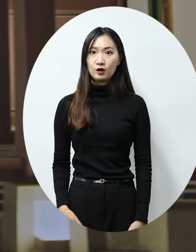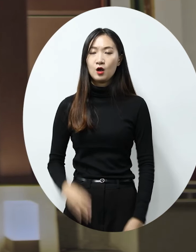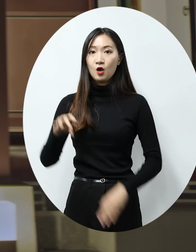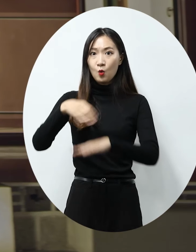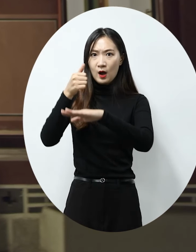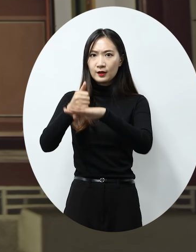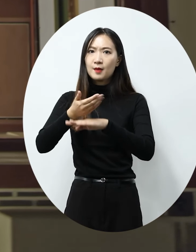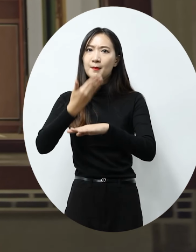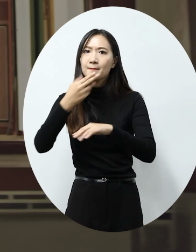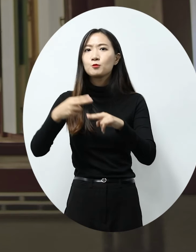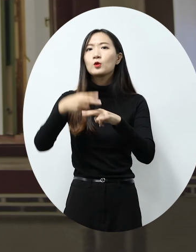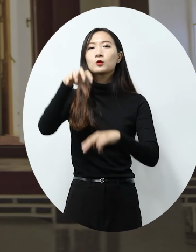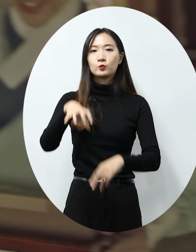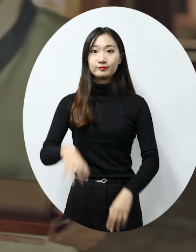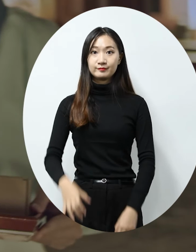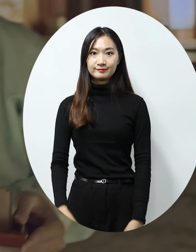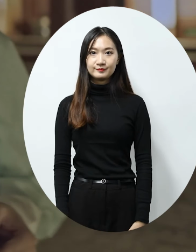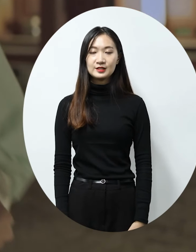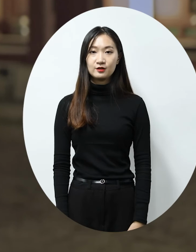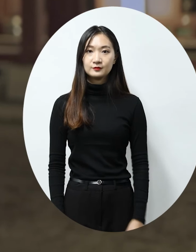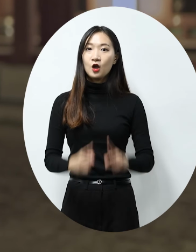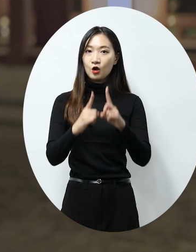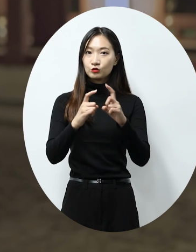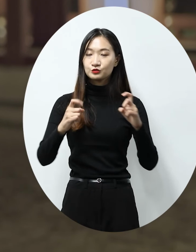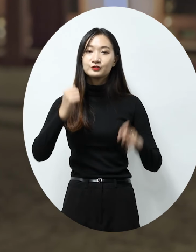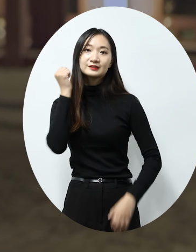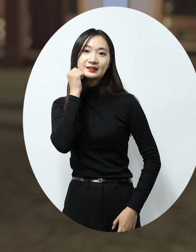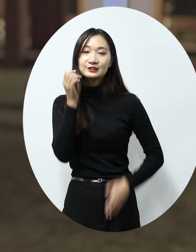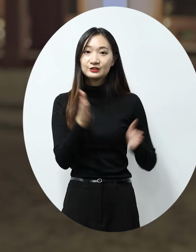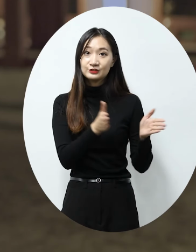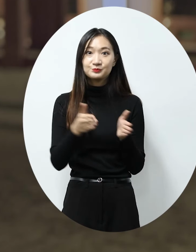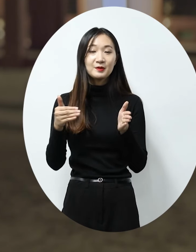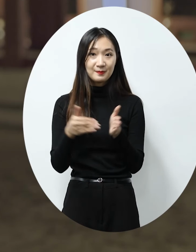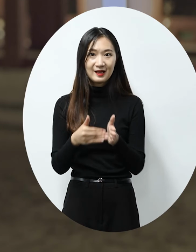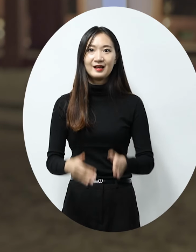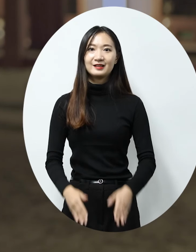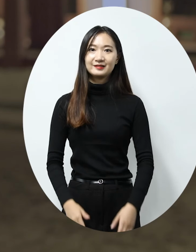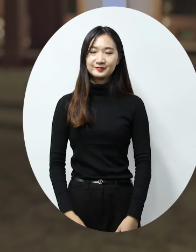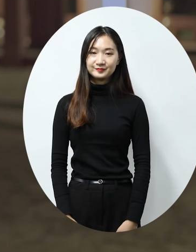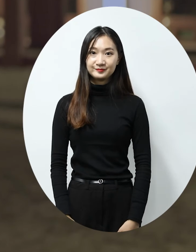수라상을 책임지는 곳이죠 궁중병가가 준비되었사옵니다